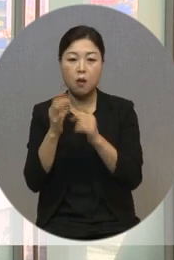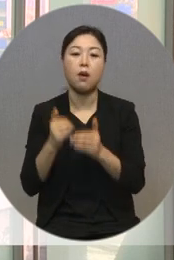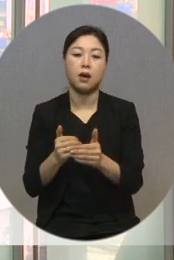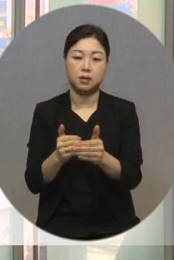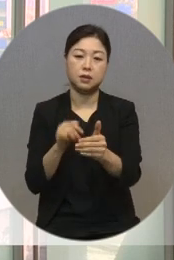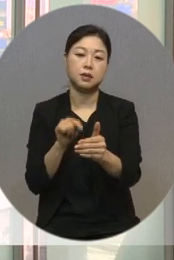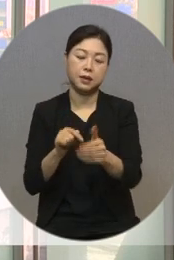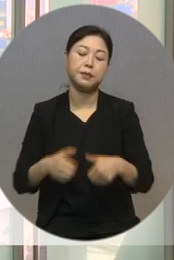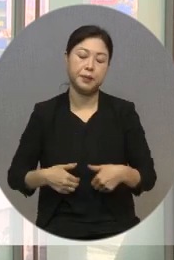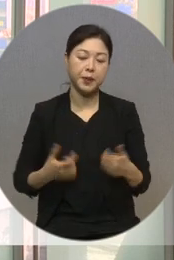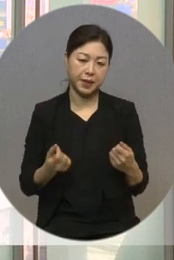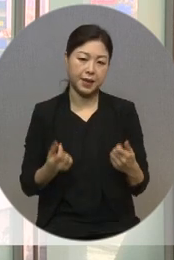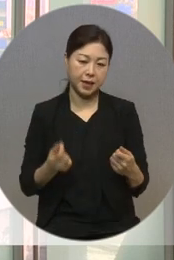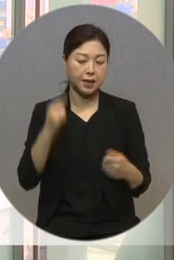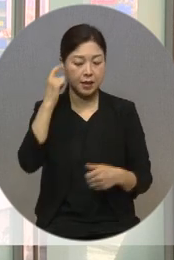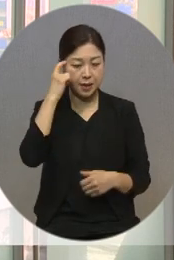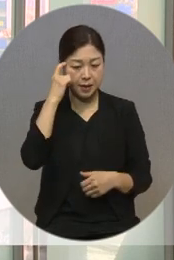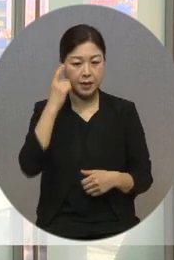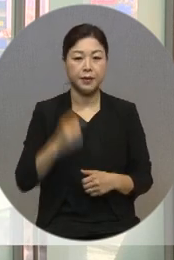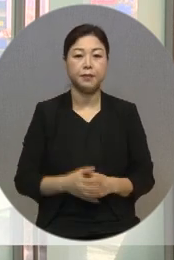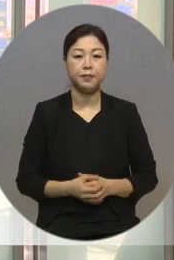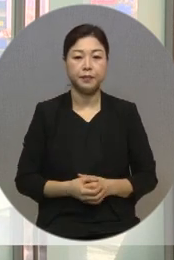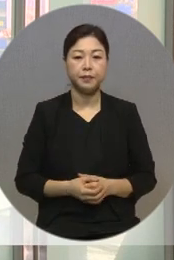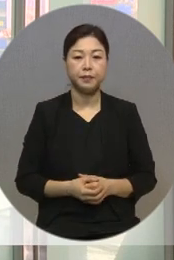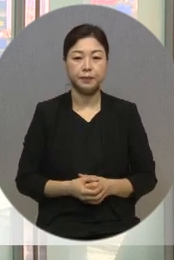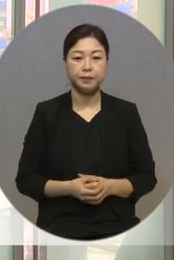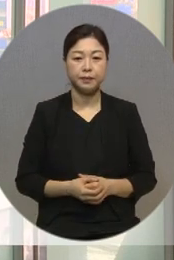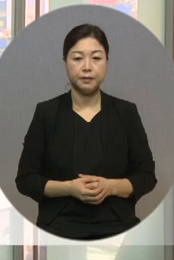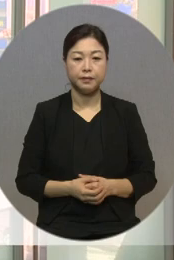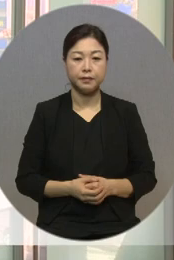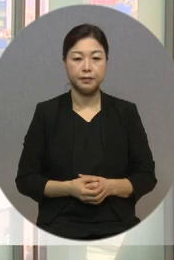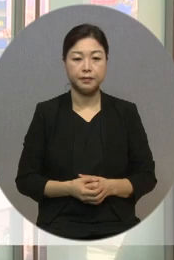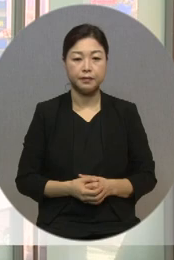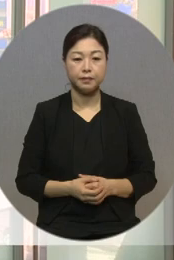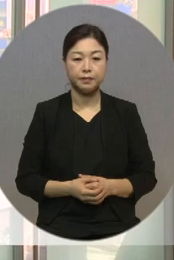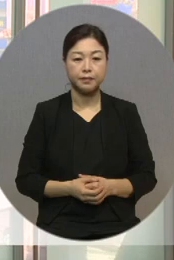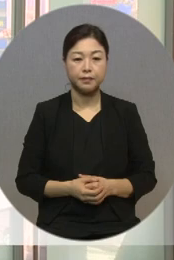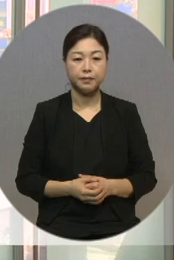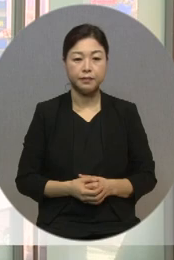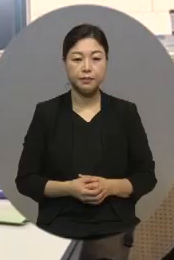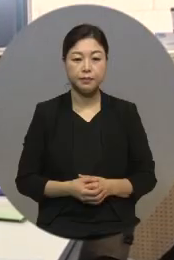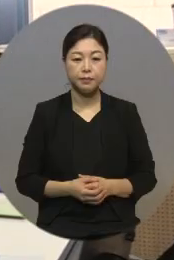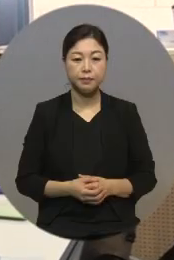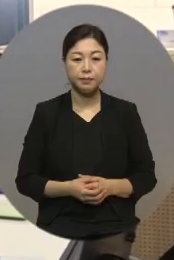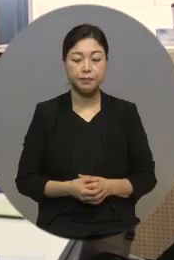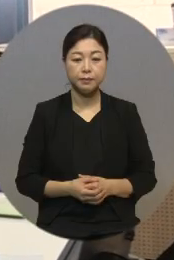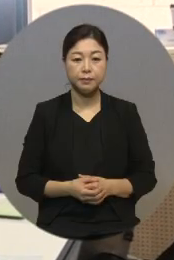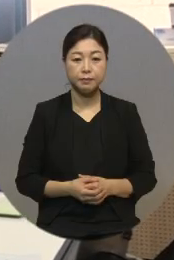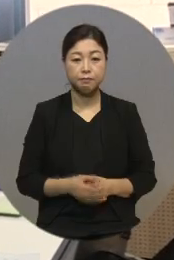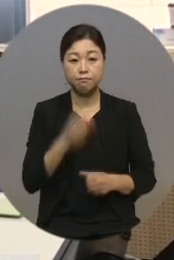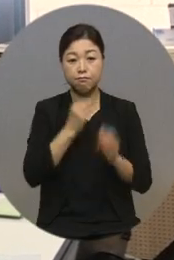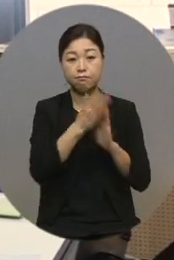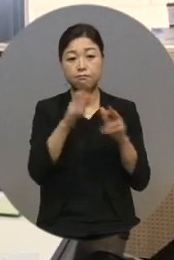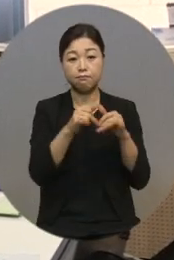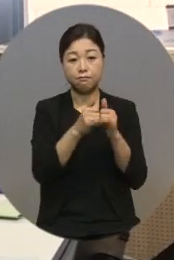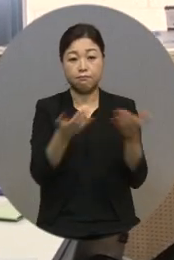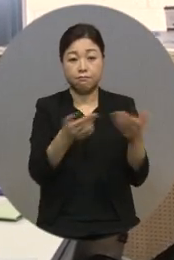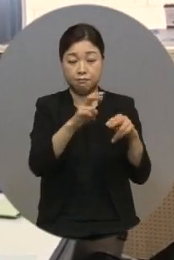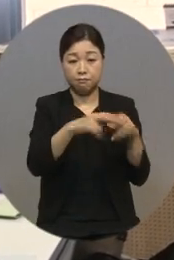그런 일련의 과정들이 모두에게 필요하지 않느냐 생각이 되어집니다. 서울시 장애인